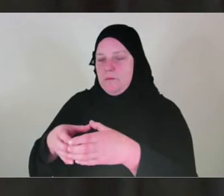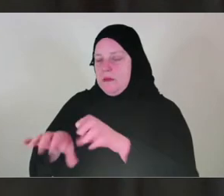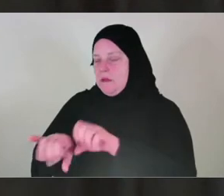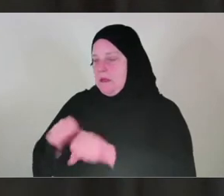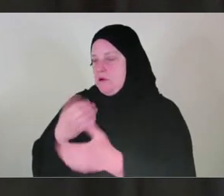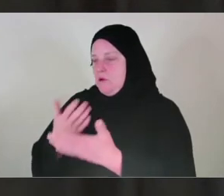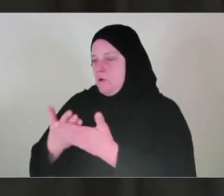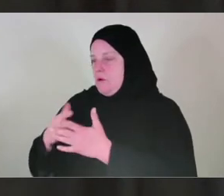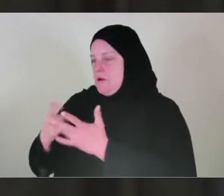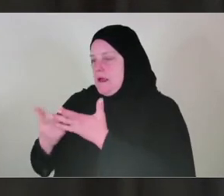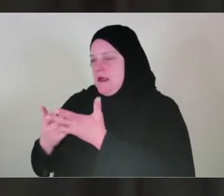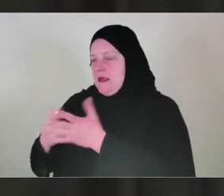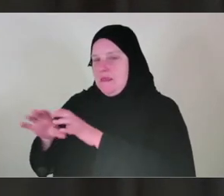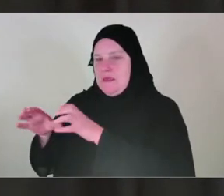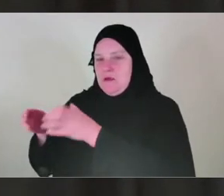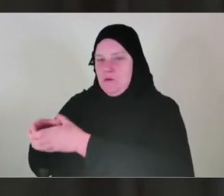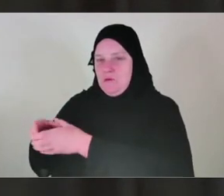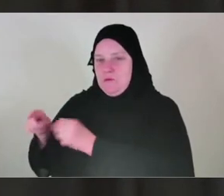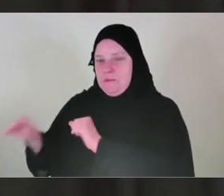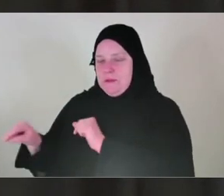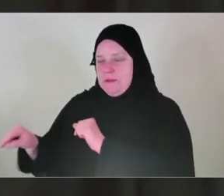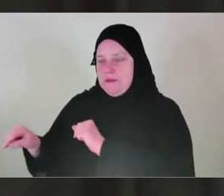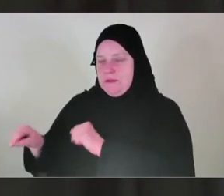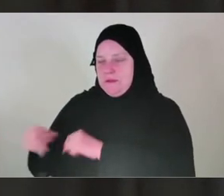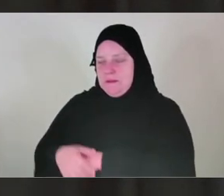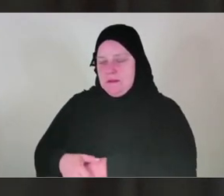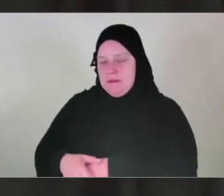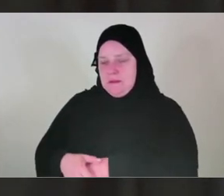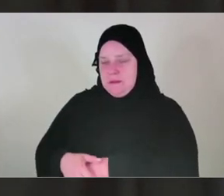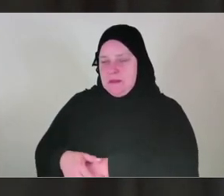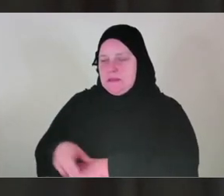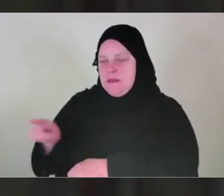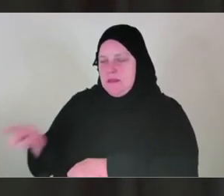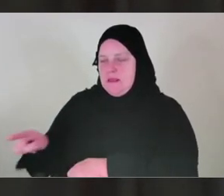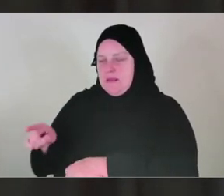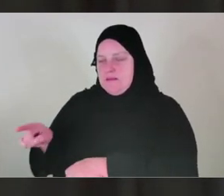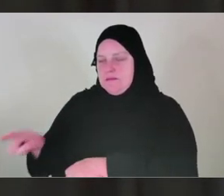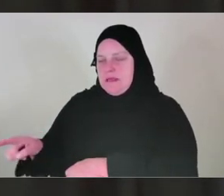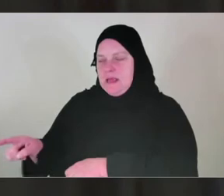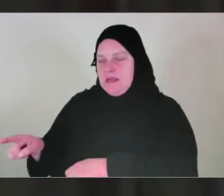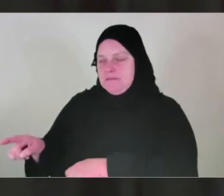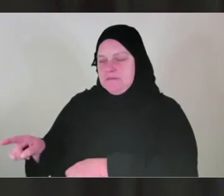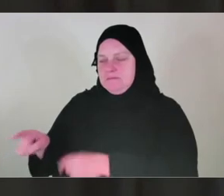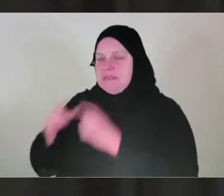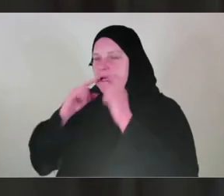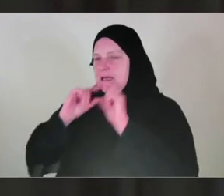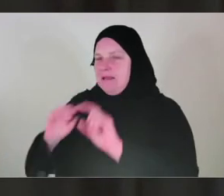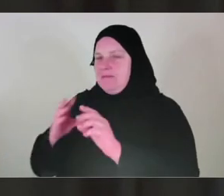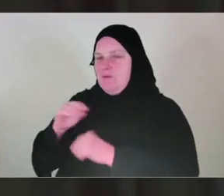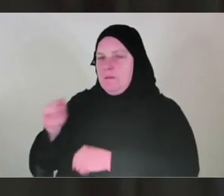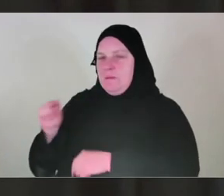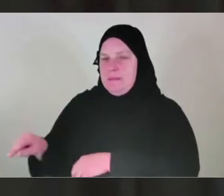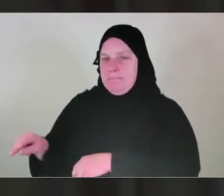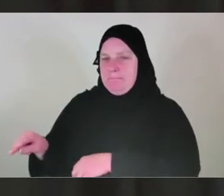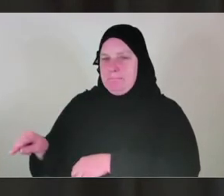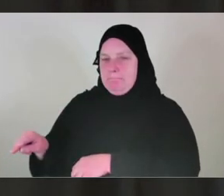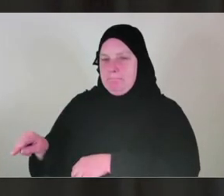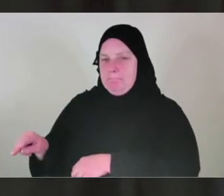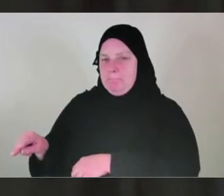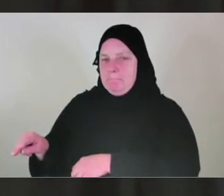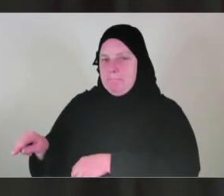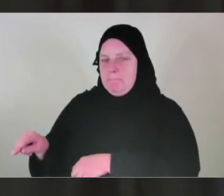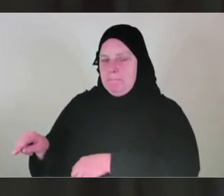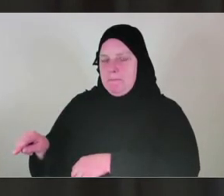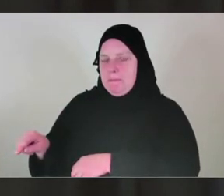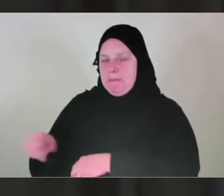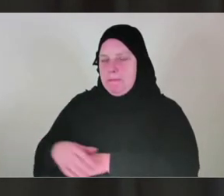So he said, this is from Banu Umayyah. He said, لِمُضَادَّةِ الْخَبَرَ الَّذِي قَالَ, to counter what Rasulullah